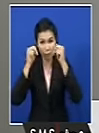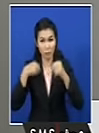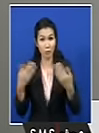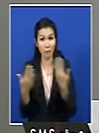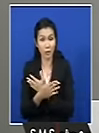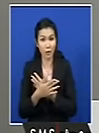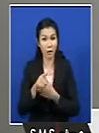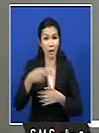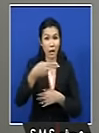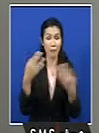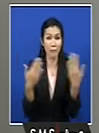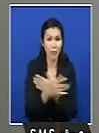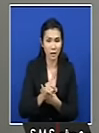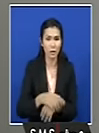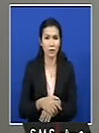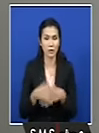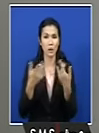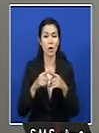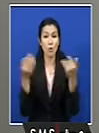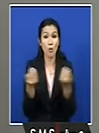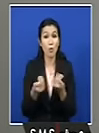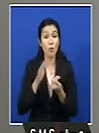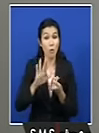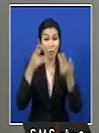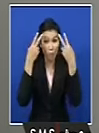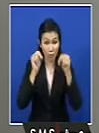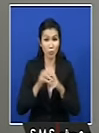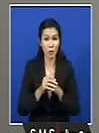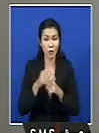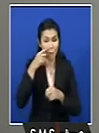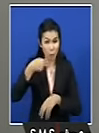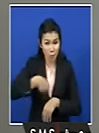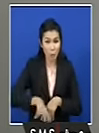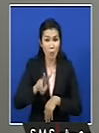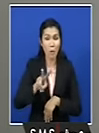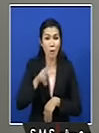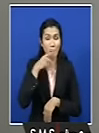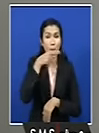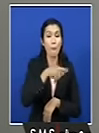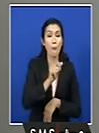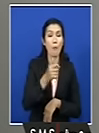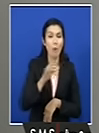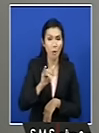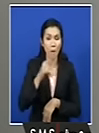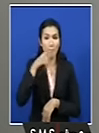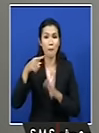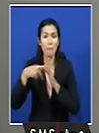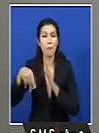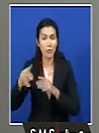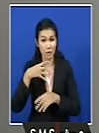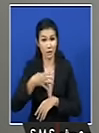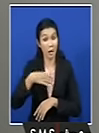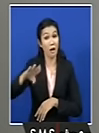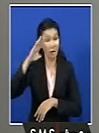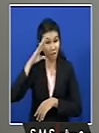ะคะผู้สื่อข่าวถามถึงบุตรสาวของนายกด้วยเป็นบุตรสาวฝาแฝดพลอยกับเพลินเนี่ยนะคะบอกว่าอยากจะให้มาเป็นทหาร